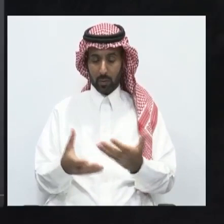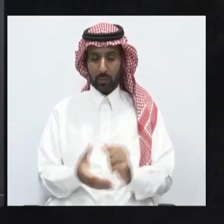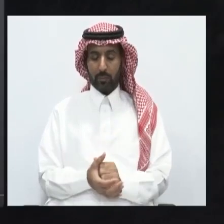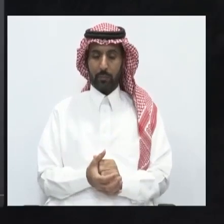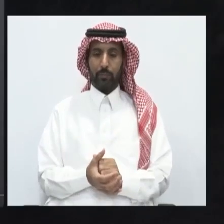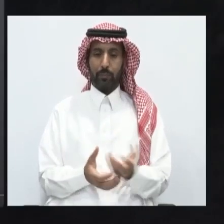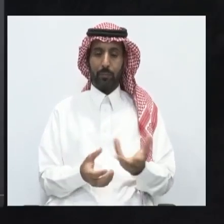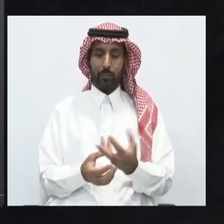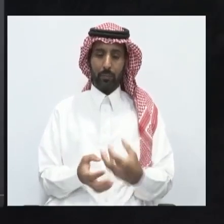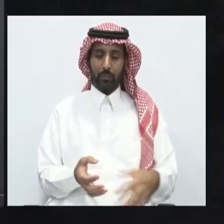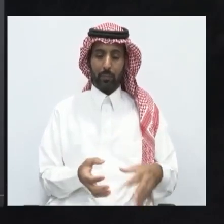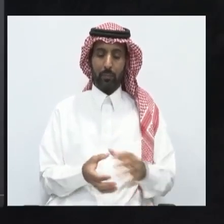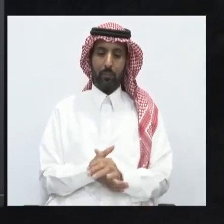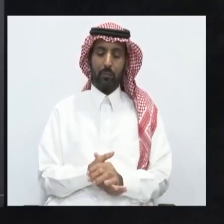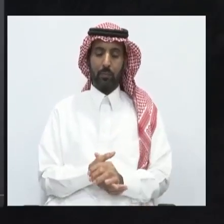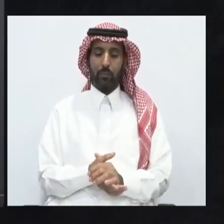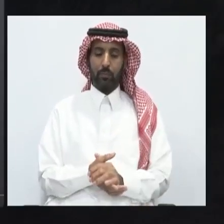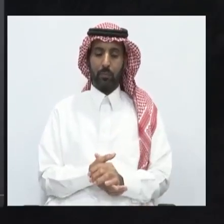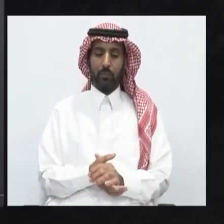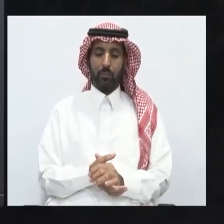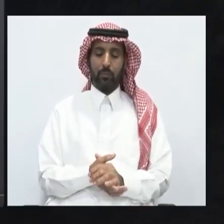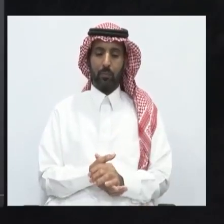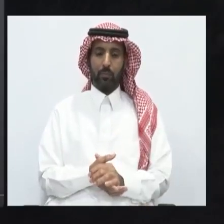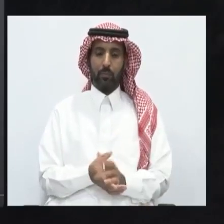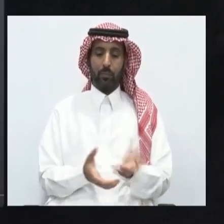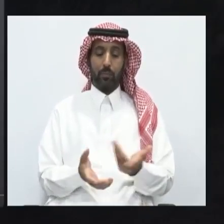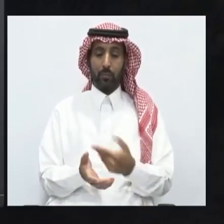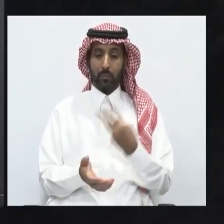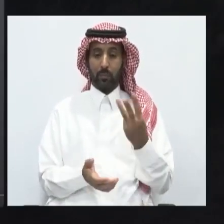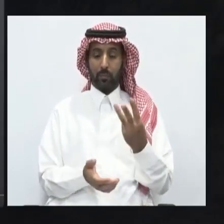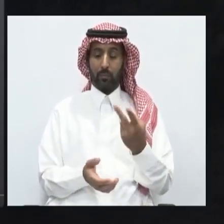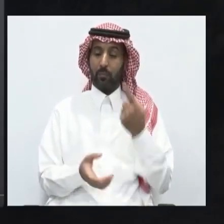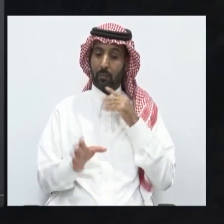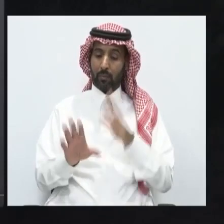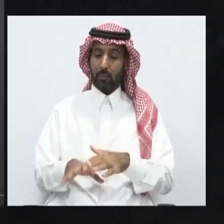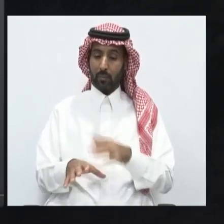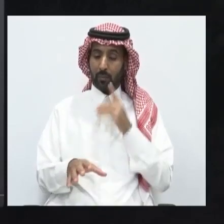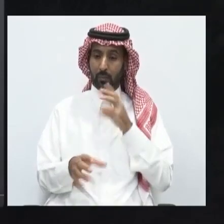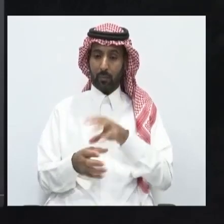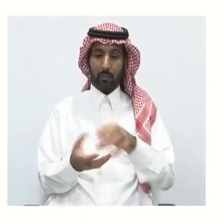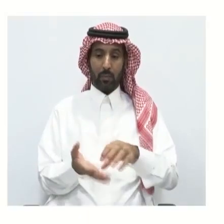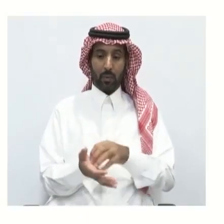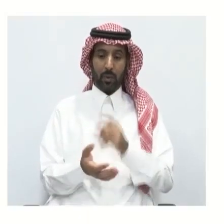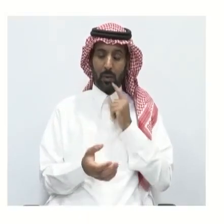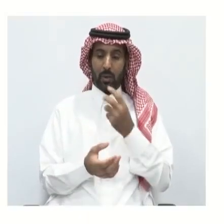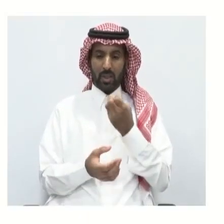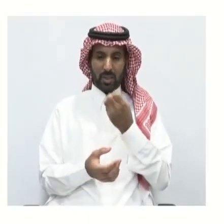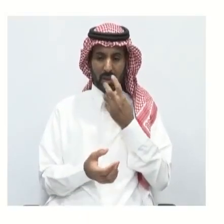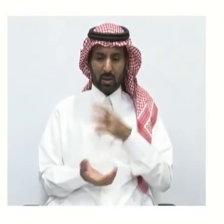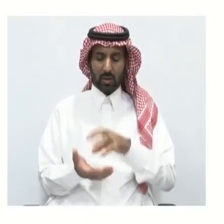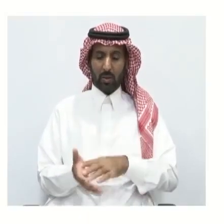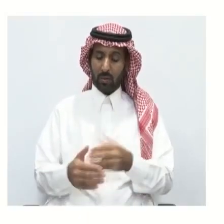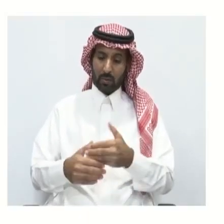التي تقلل من كميه الناتج من المرغوب فيه ثلاثه قد تترك بعض المواد وكميات المواد الصلبه